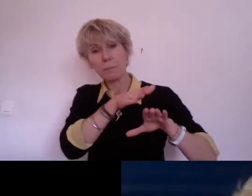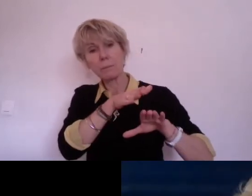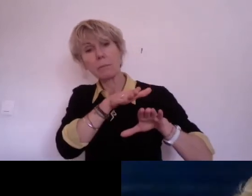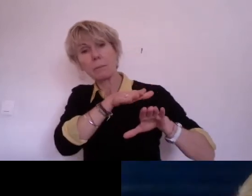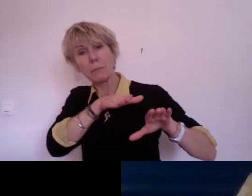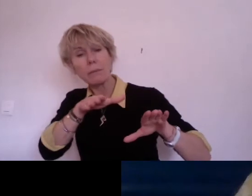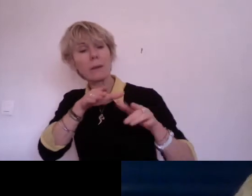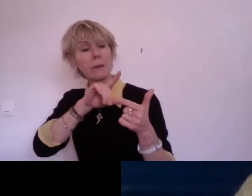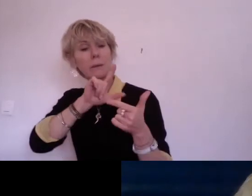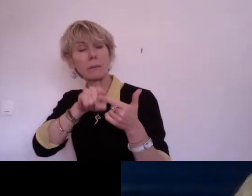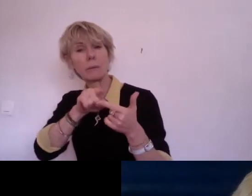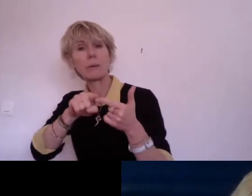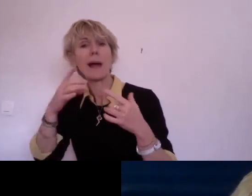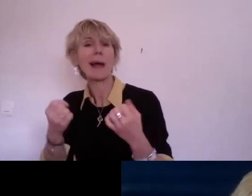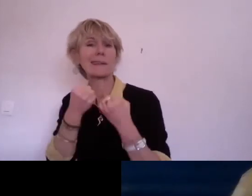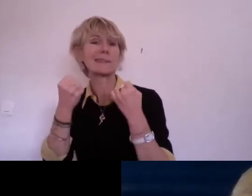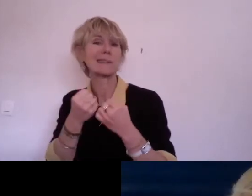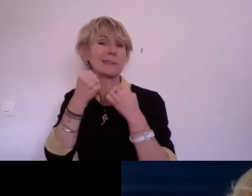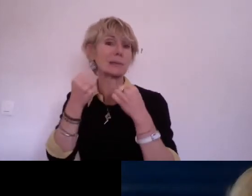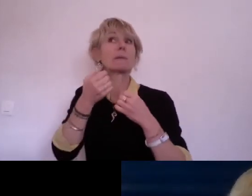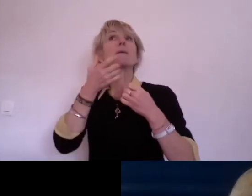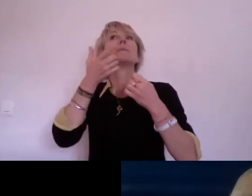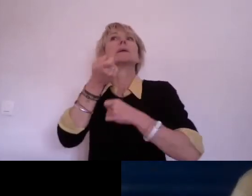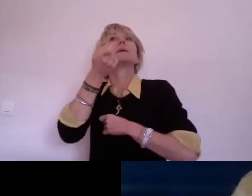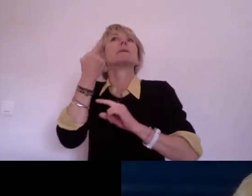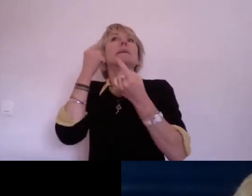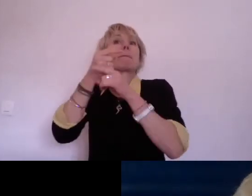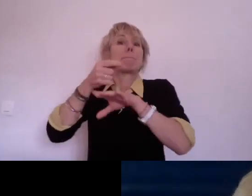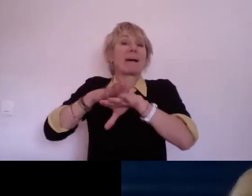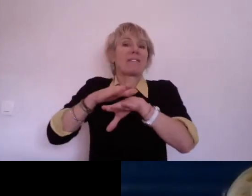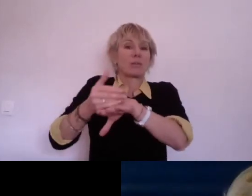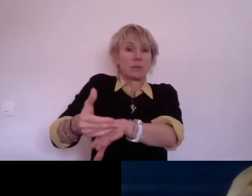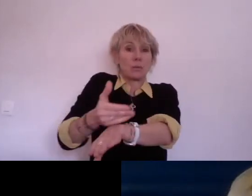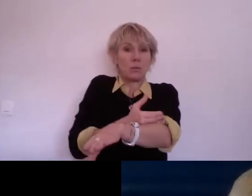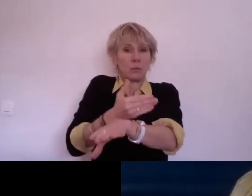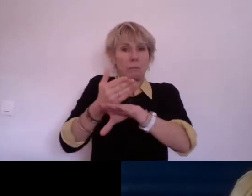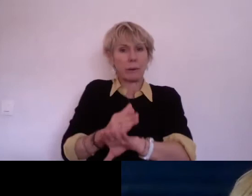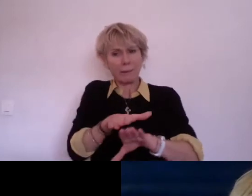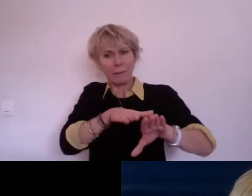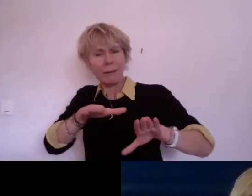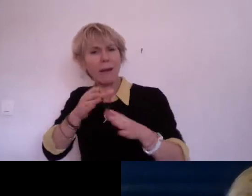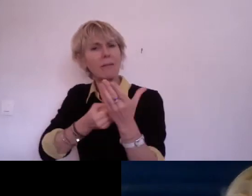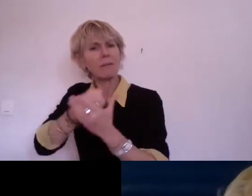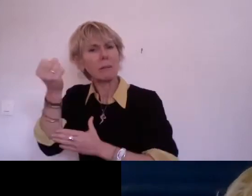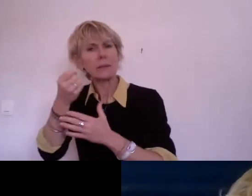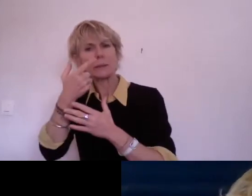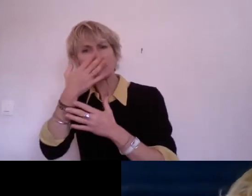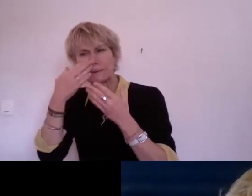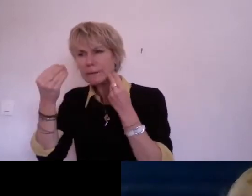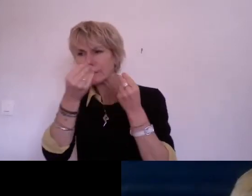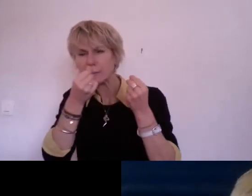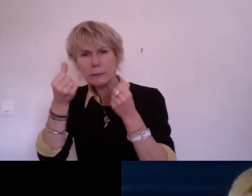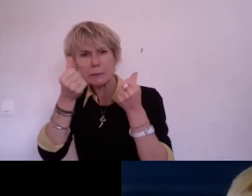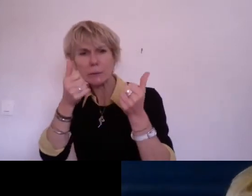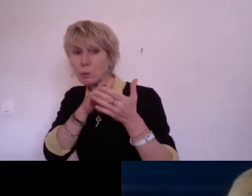les actions à visée préventive, également la formation et la sensibilisation des différents acteurs